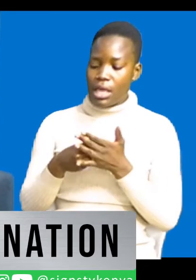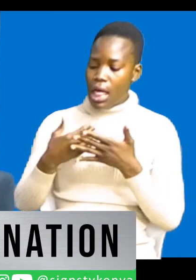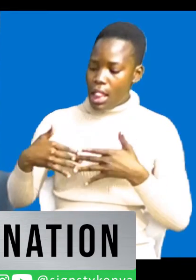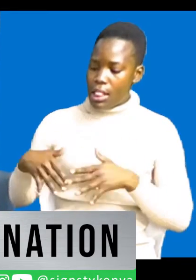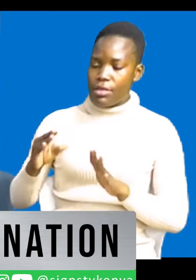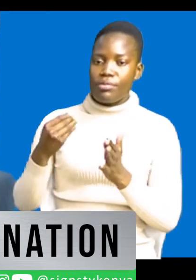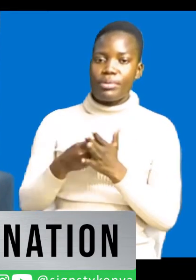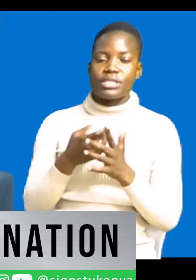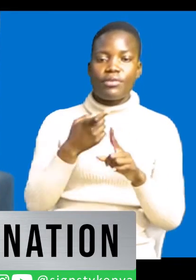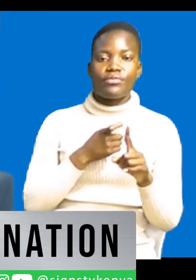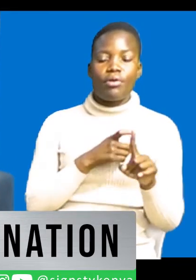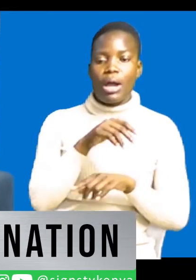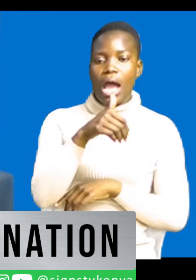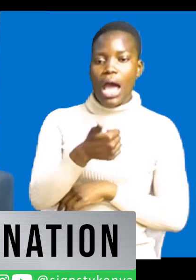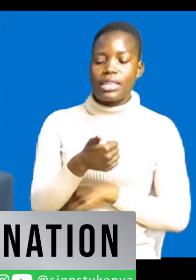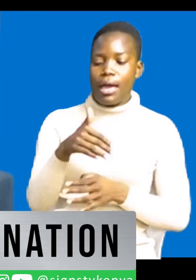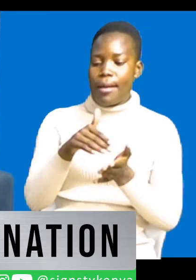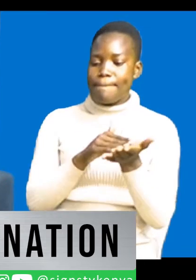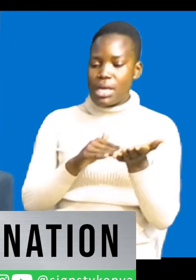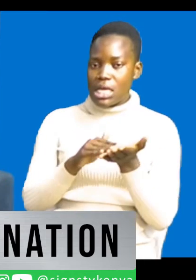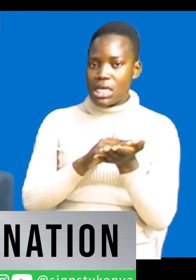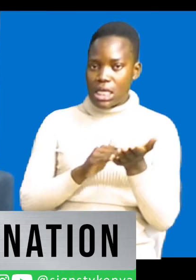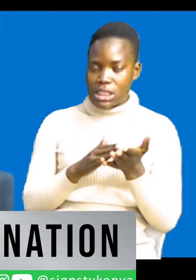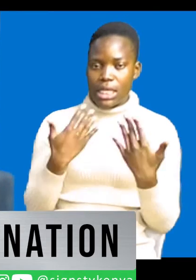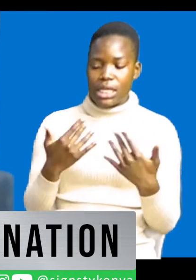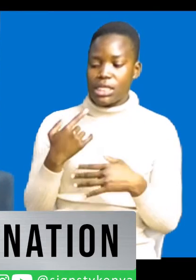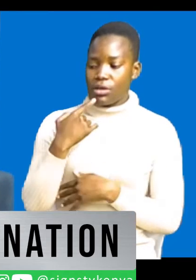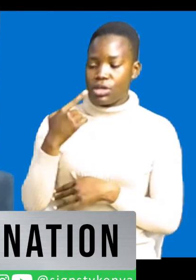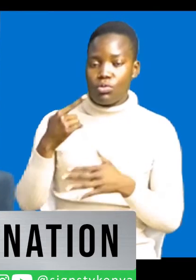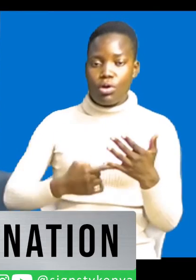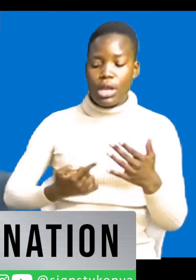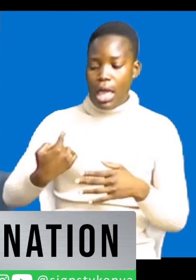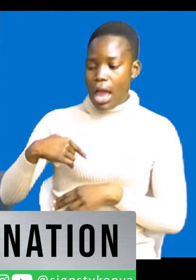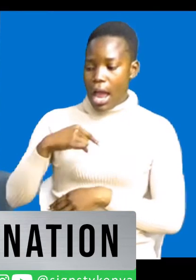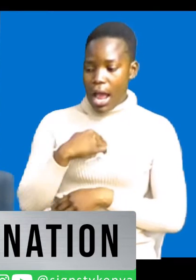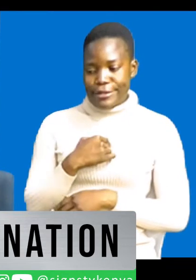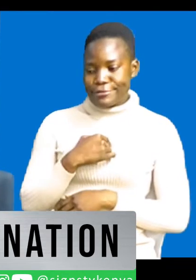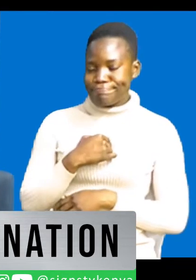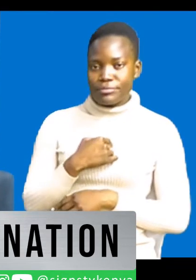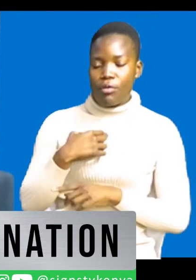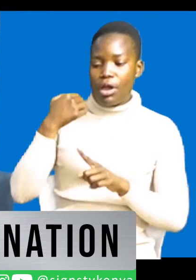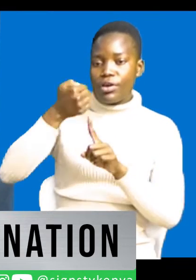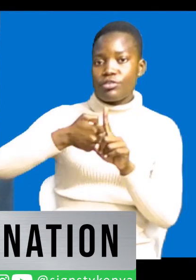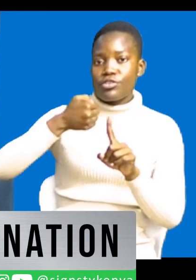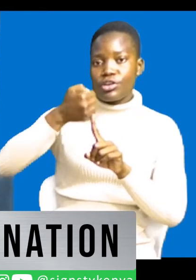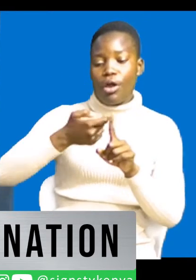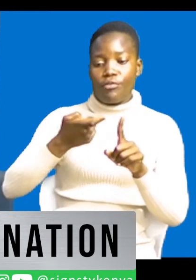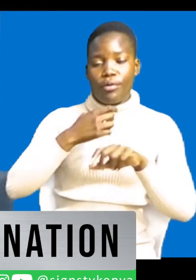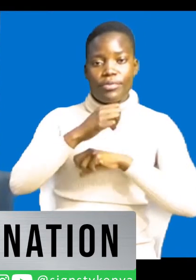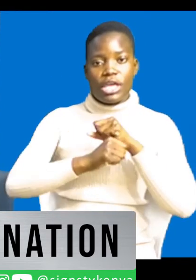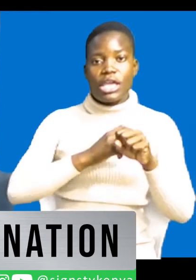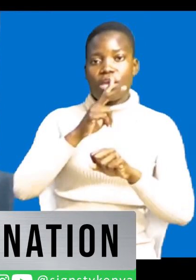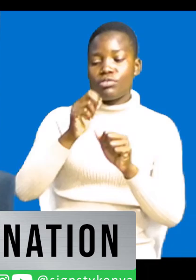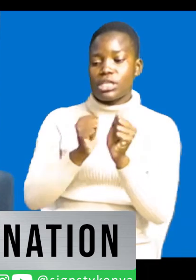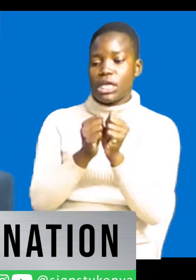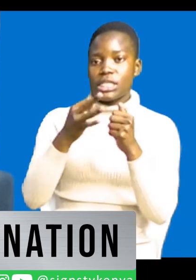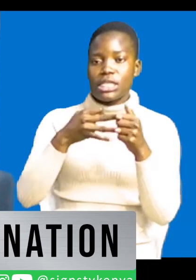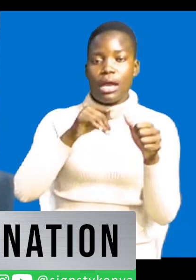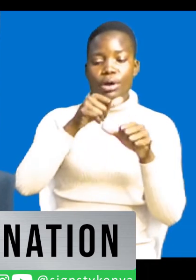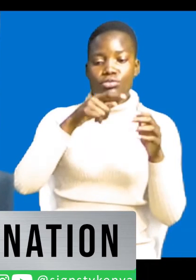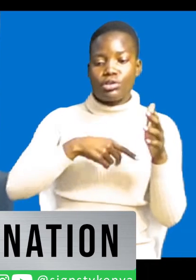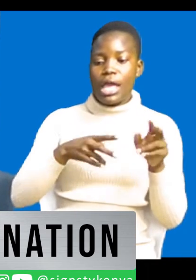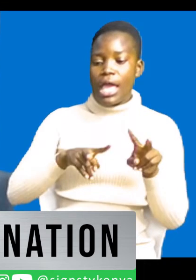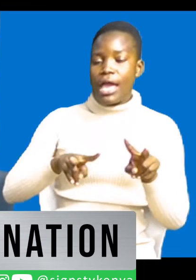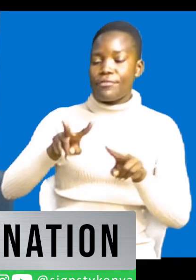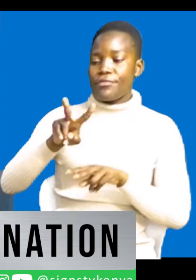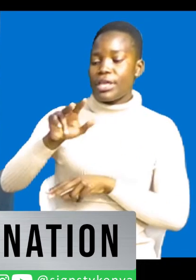pesa kutoka kwa hizi basic and essentials. I told you tulikimbizana na hiyo kitu kutoka 2018. Mambo ya VAT. Wakaenda